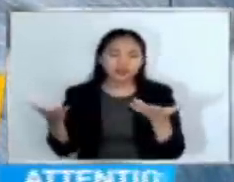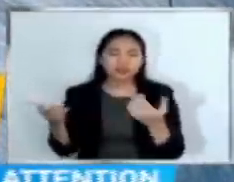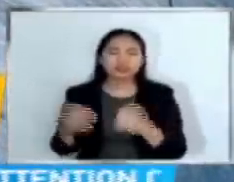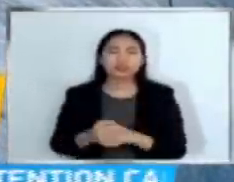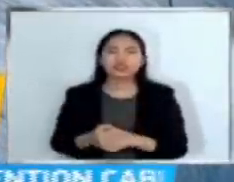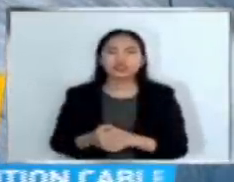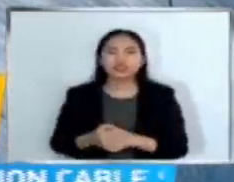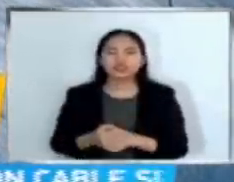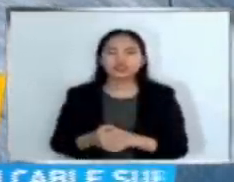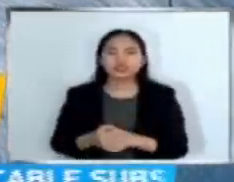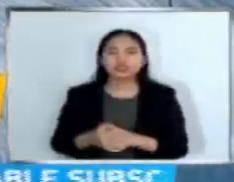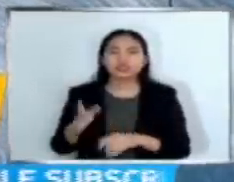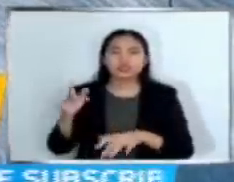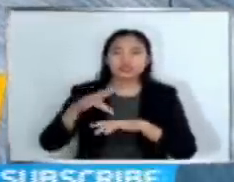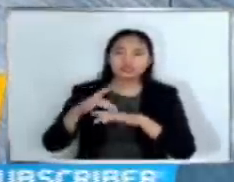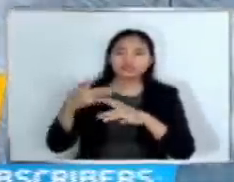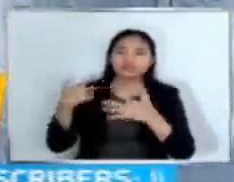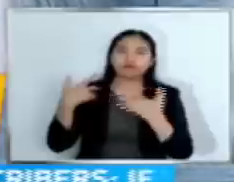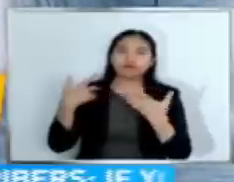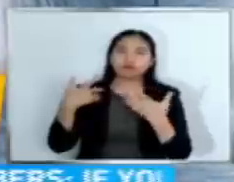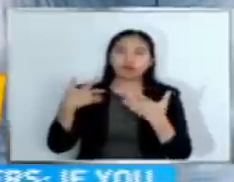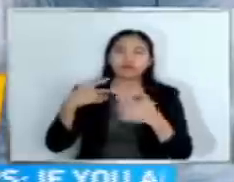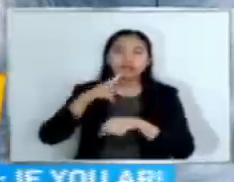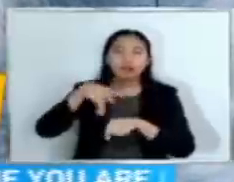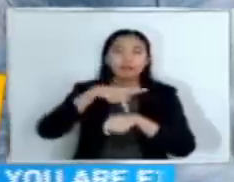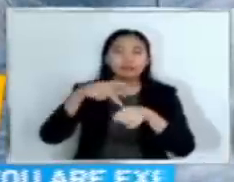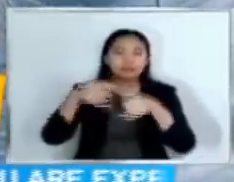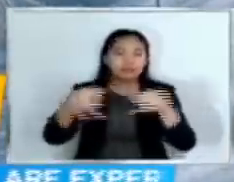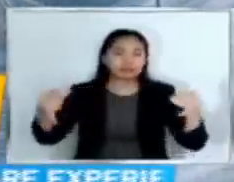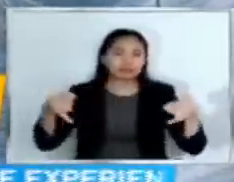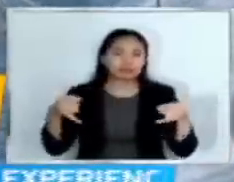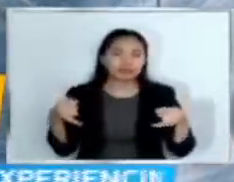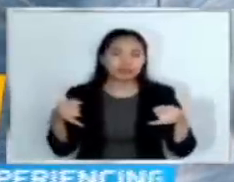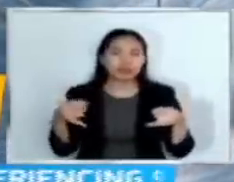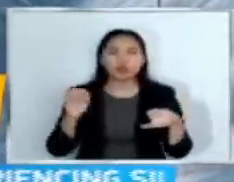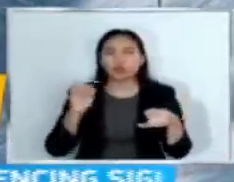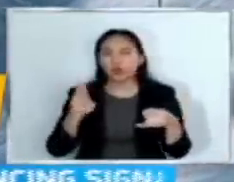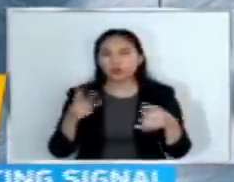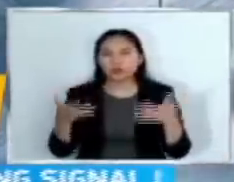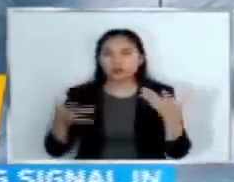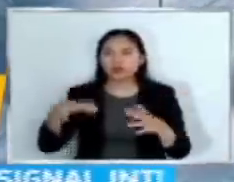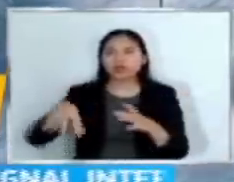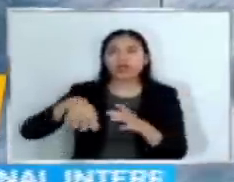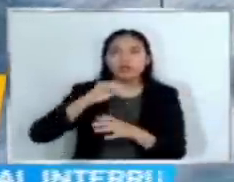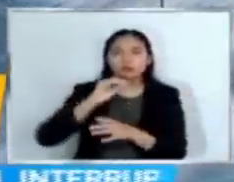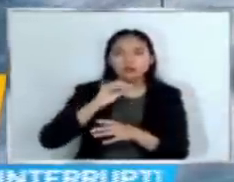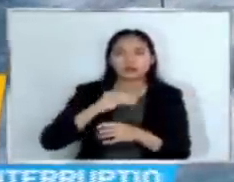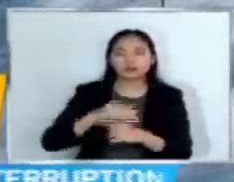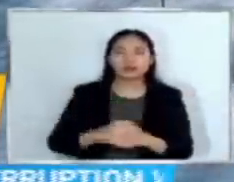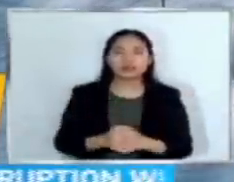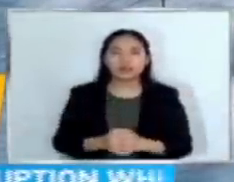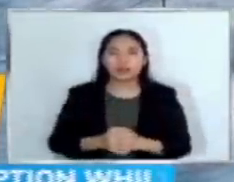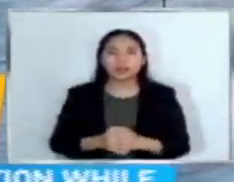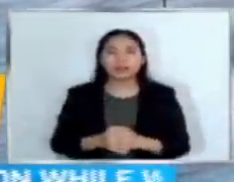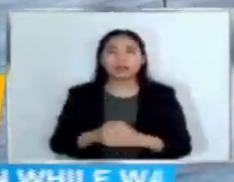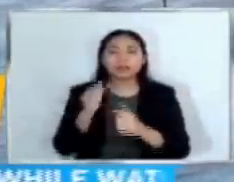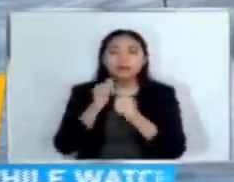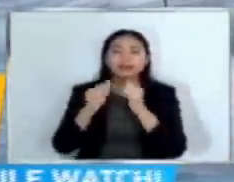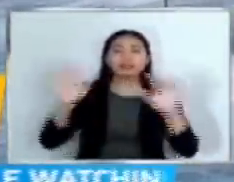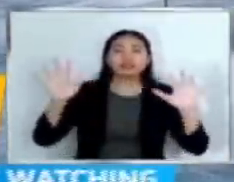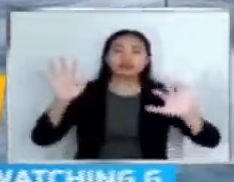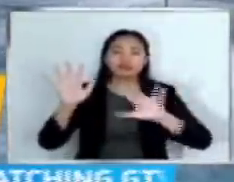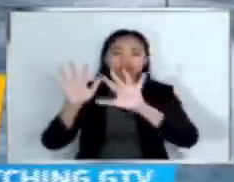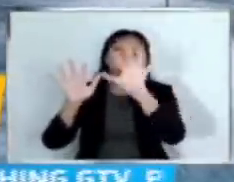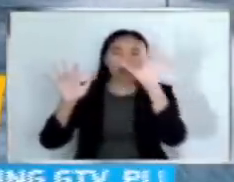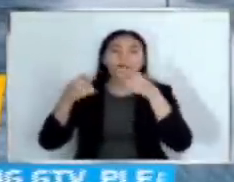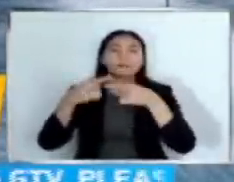pumilos lamang sa loob na ating responsibility at pumilos, tuluyang lumabas po. Kumbaga non-landfalling tropical cyclone. Pero pinapaalalahanan po natin